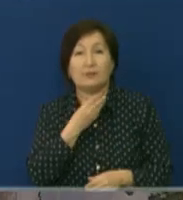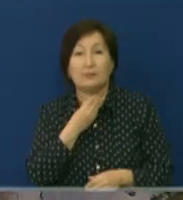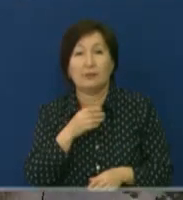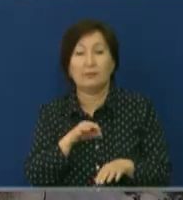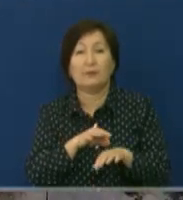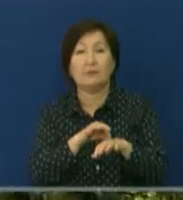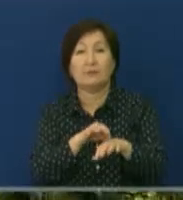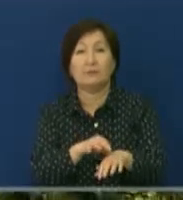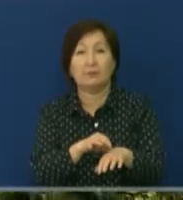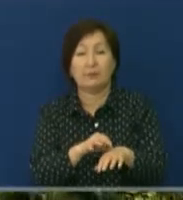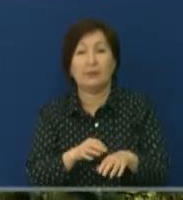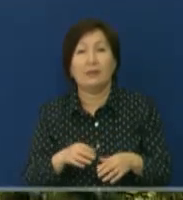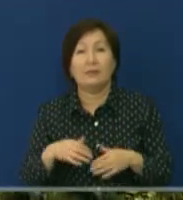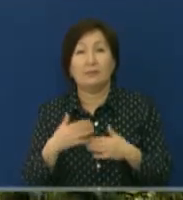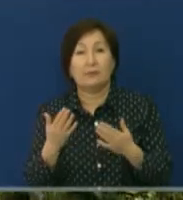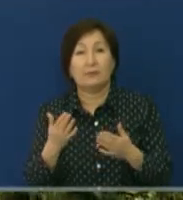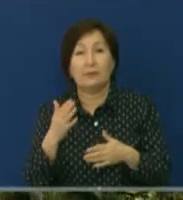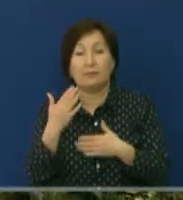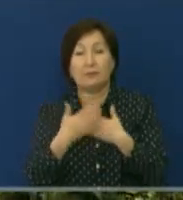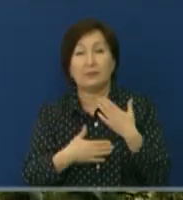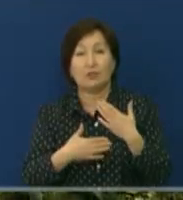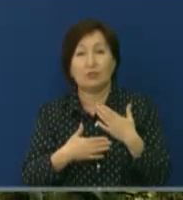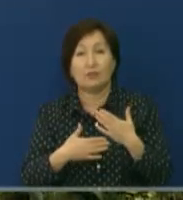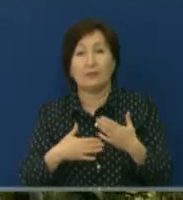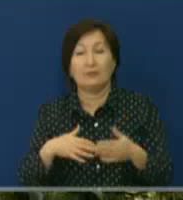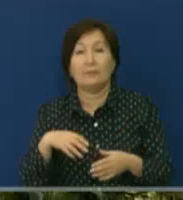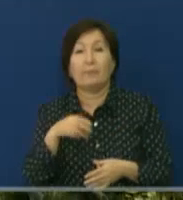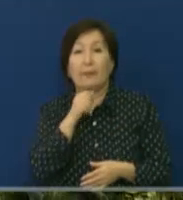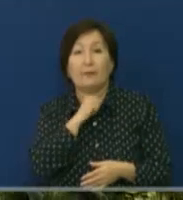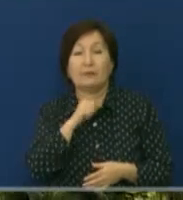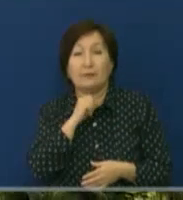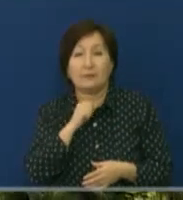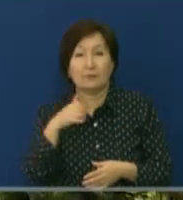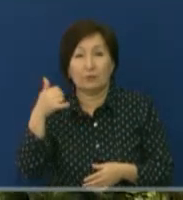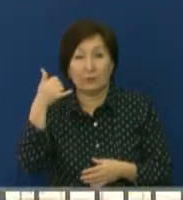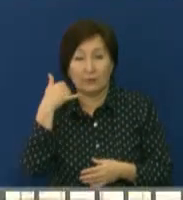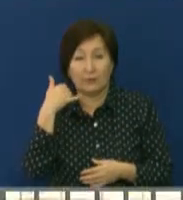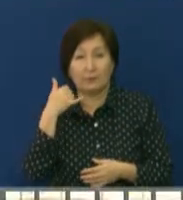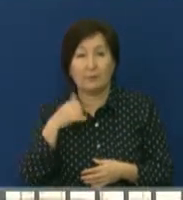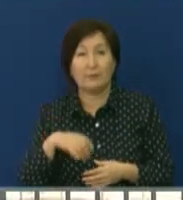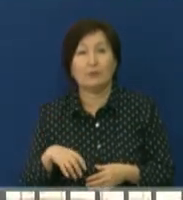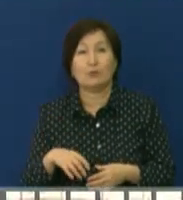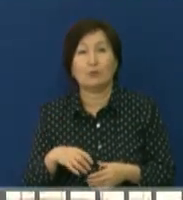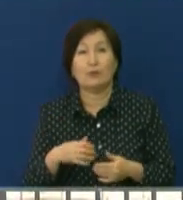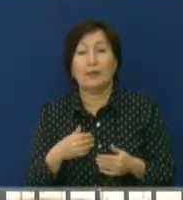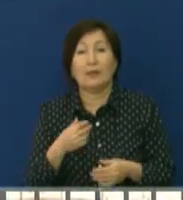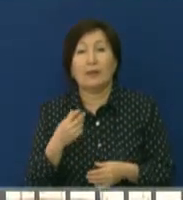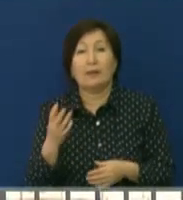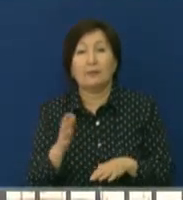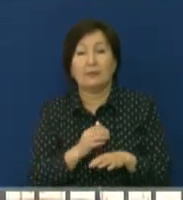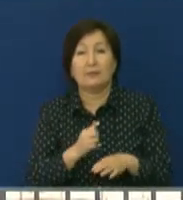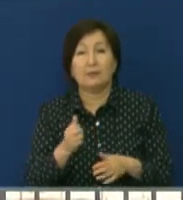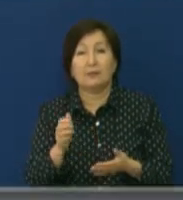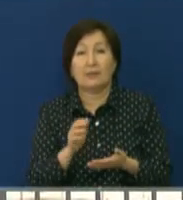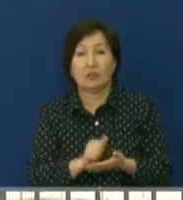направлено на пересечении реализации похищенных мобильных устройств оперативники посидели сорок две точки по продаже использованных